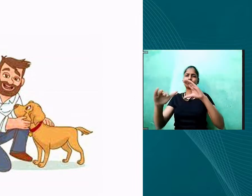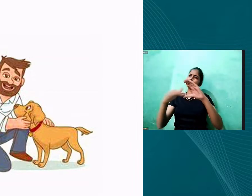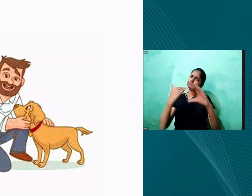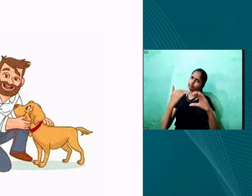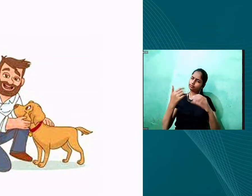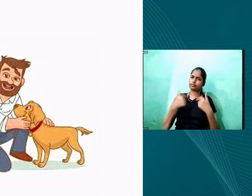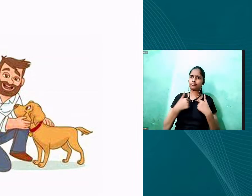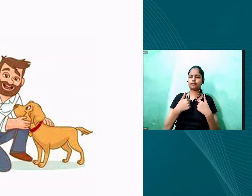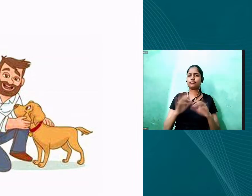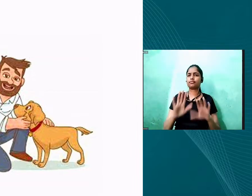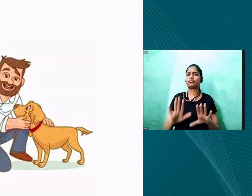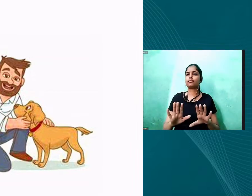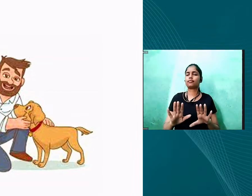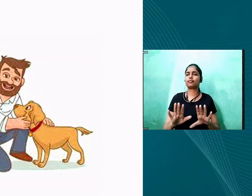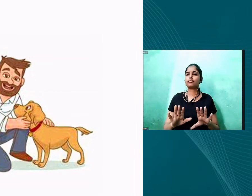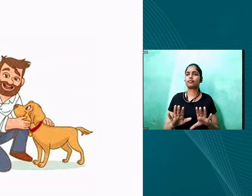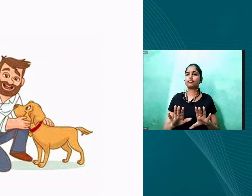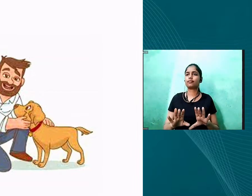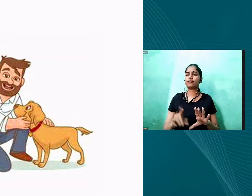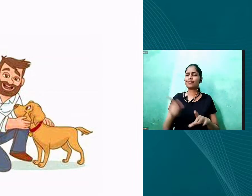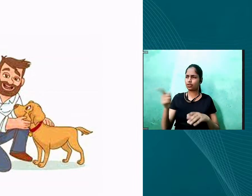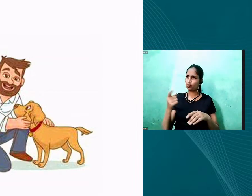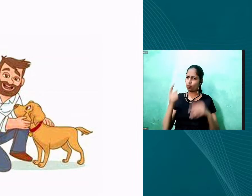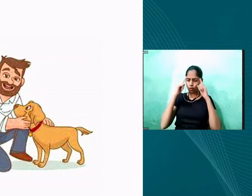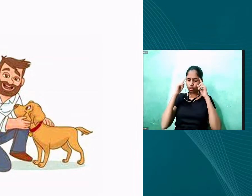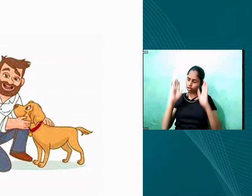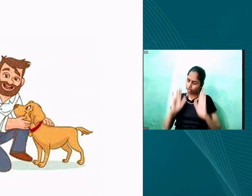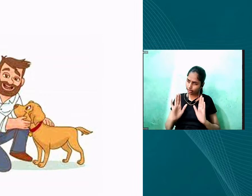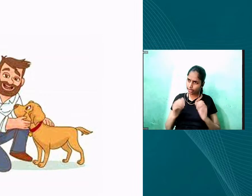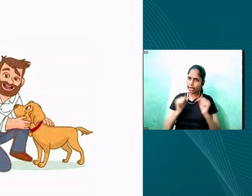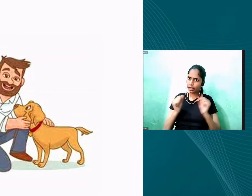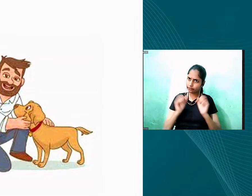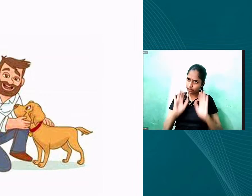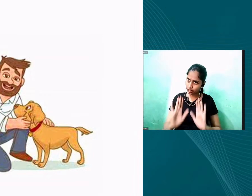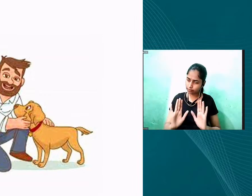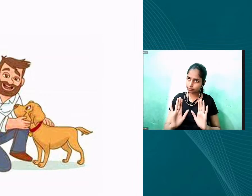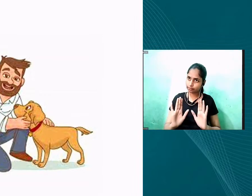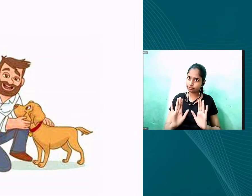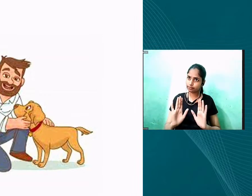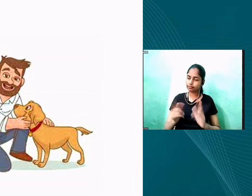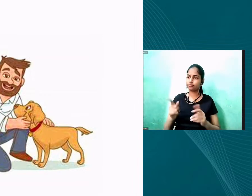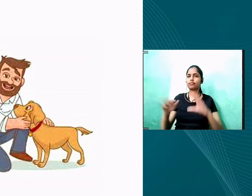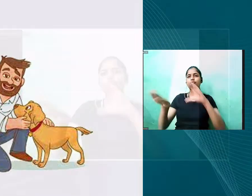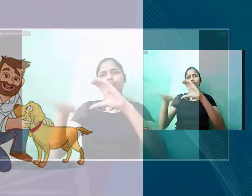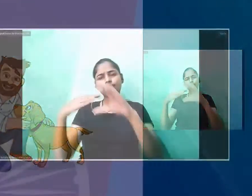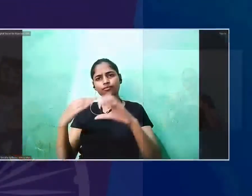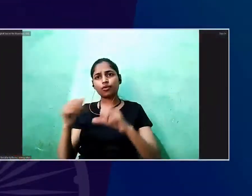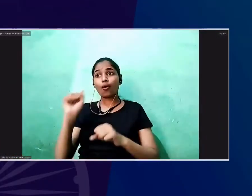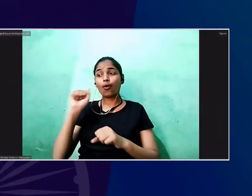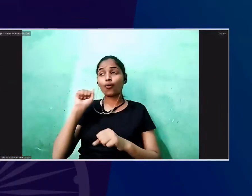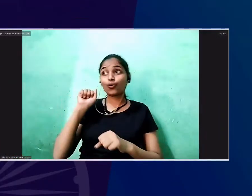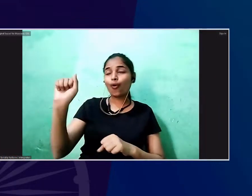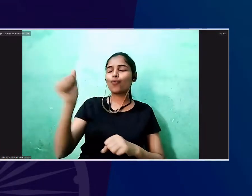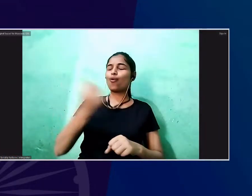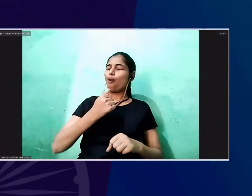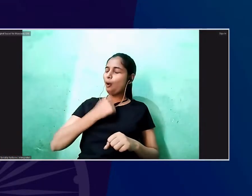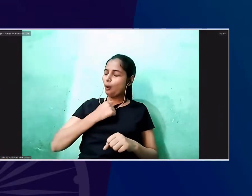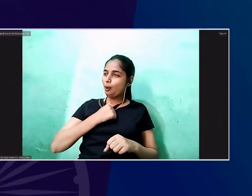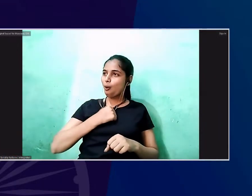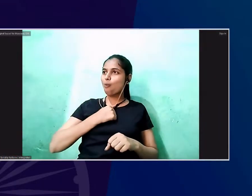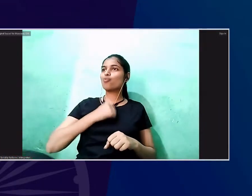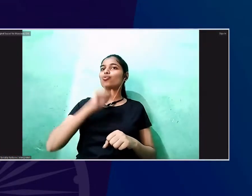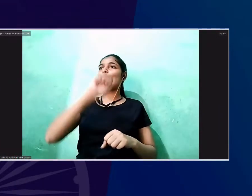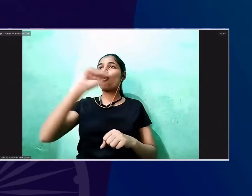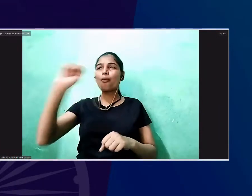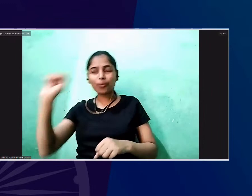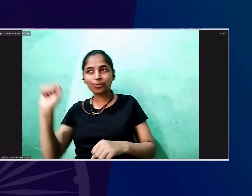not comfortable writing about it, you can talk about your pet also. Exactly. So dear students and learners, जो